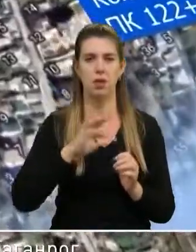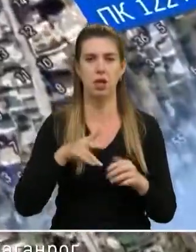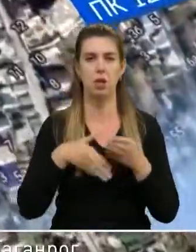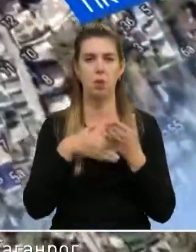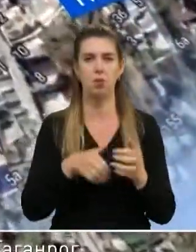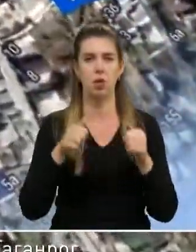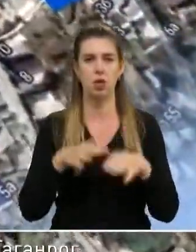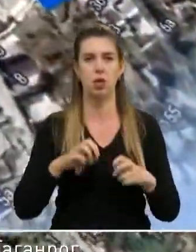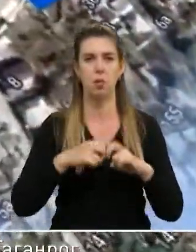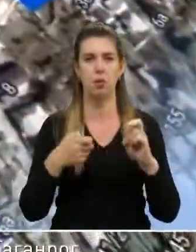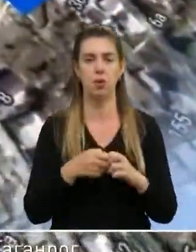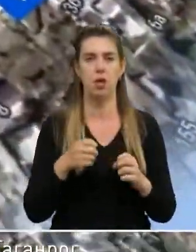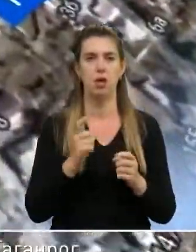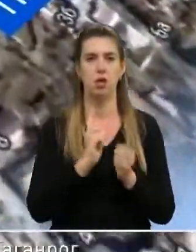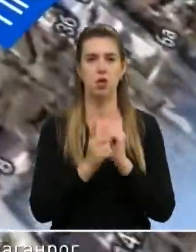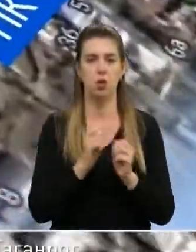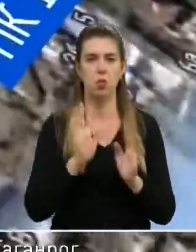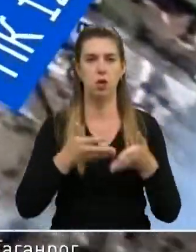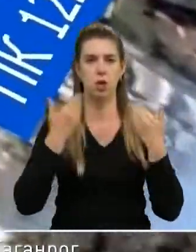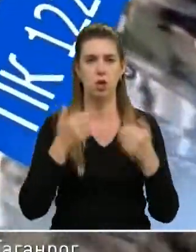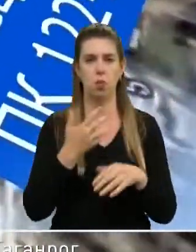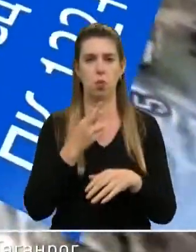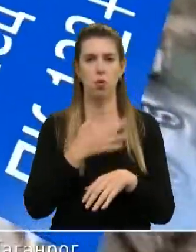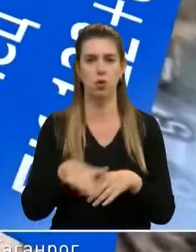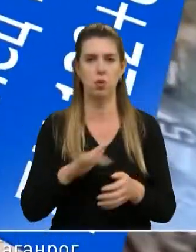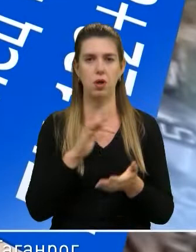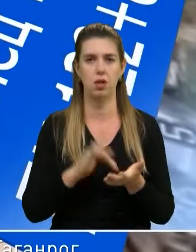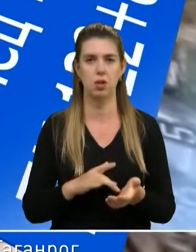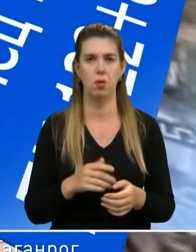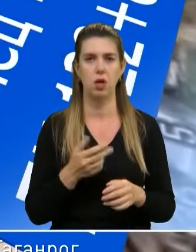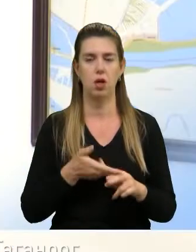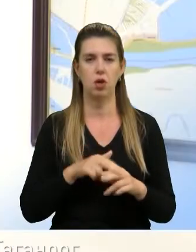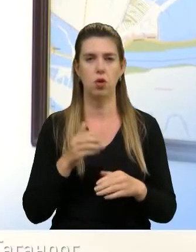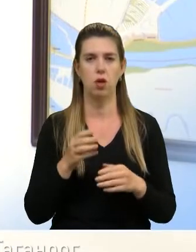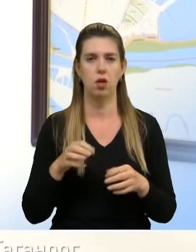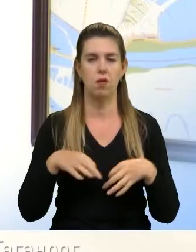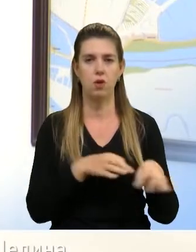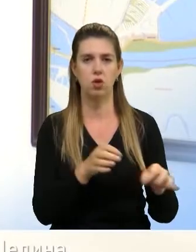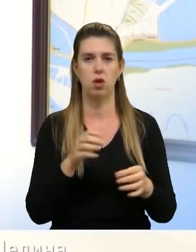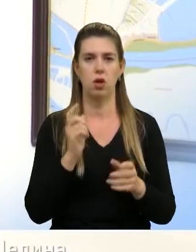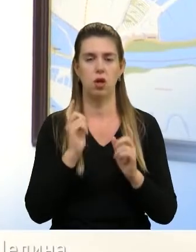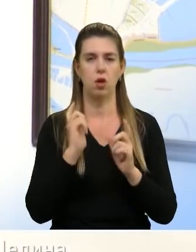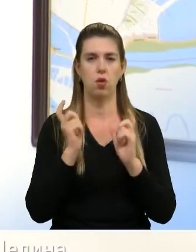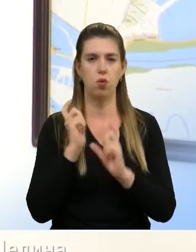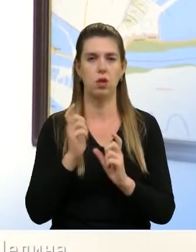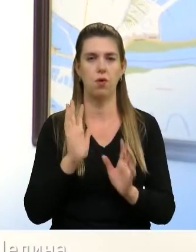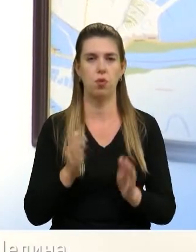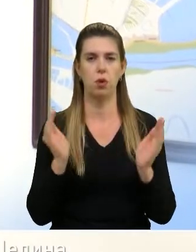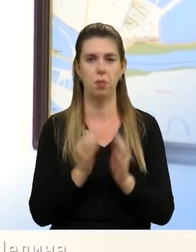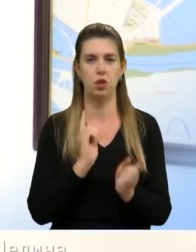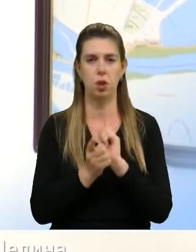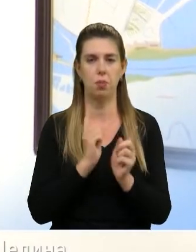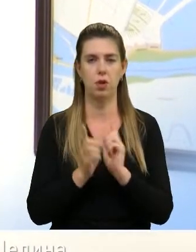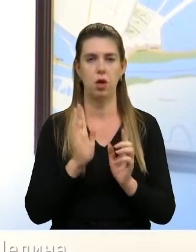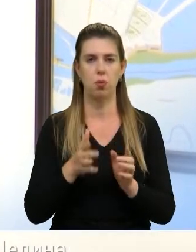поможет в решении проблем загруженности городских улиц. Жители Таганрога, которые движутся куда-то, не транзитом, не будут проходить через Ростов, они уйдут в